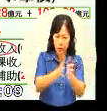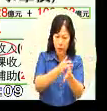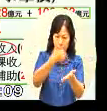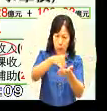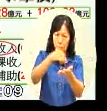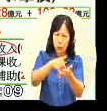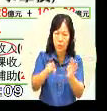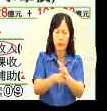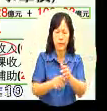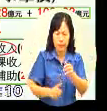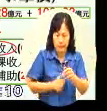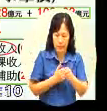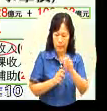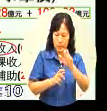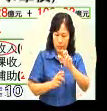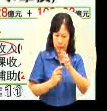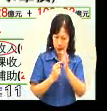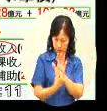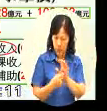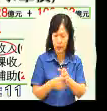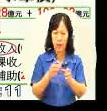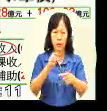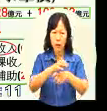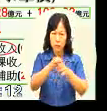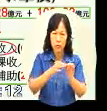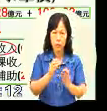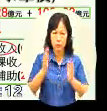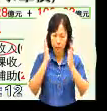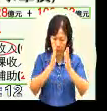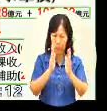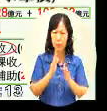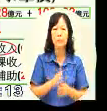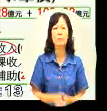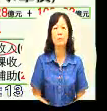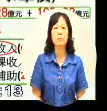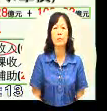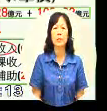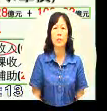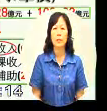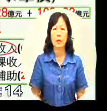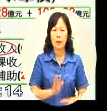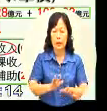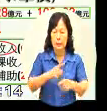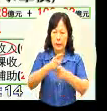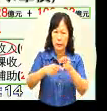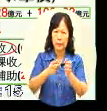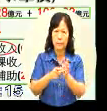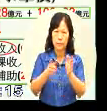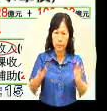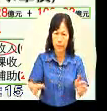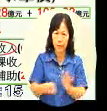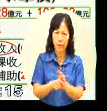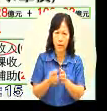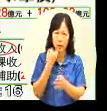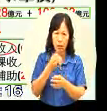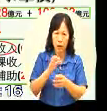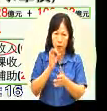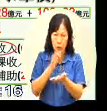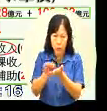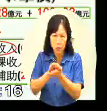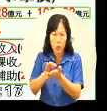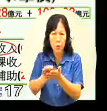可以实现经济正义。我们今年的税出总支